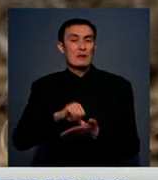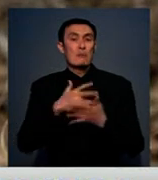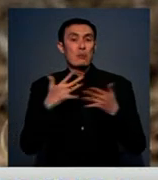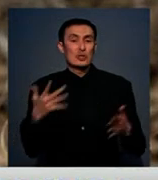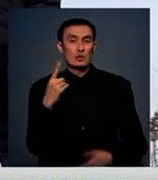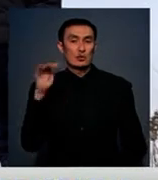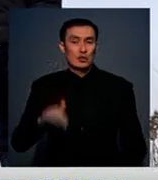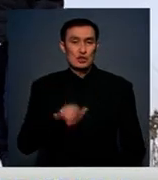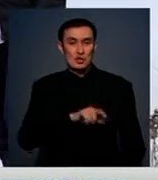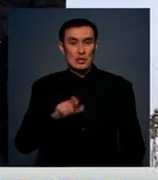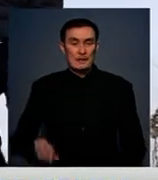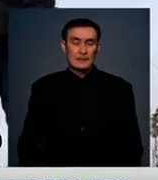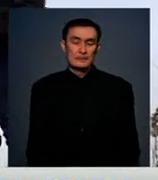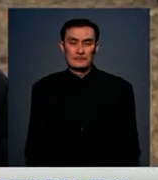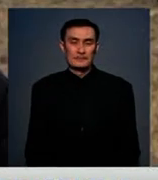человек.